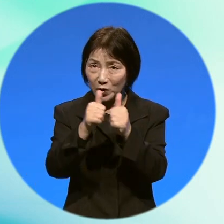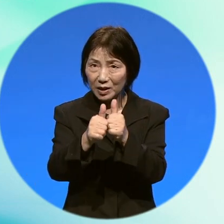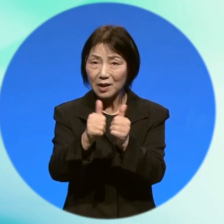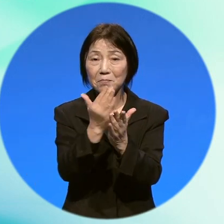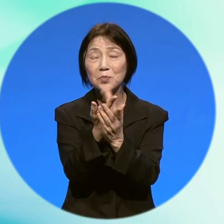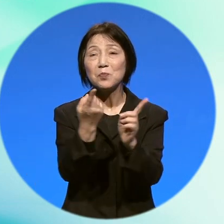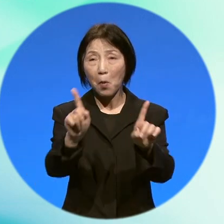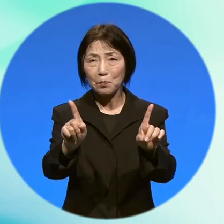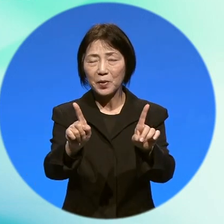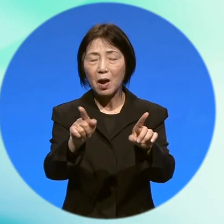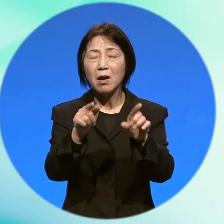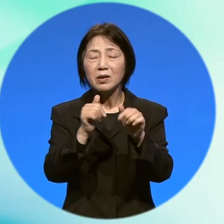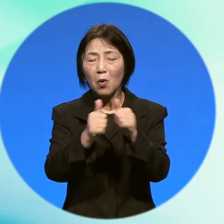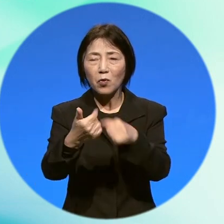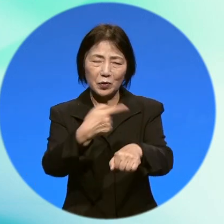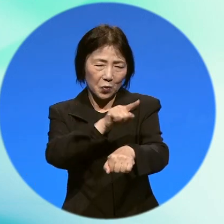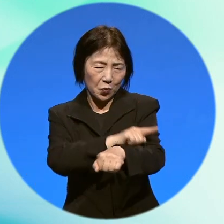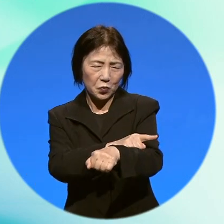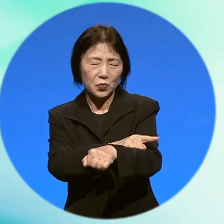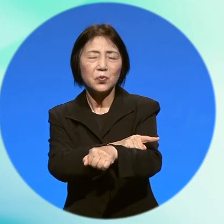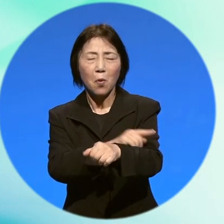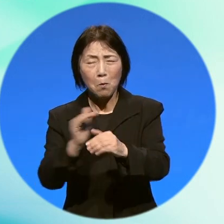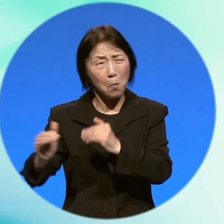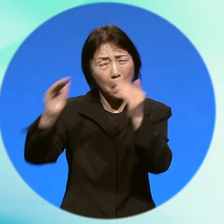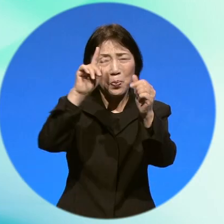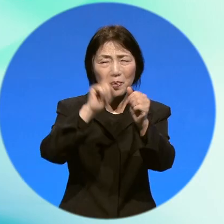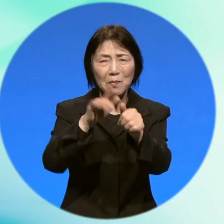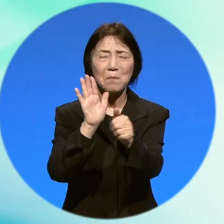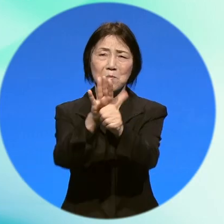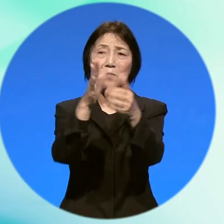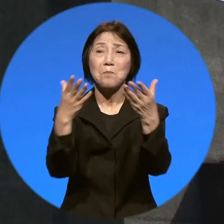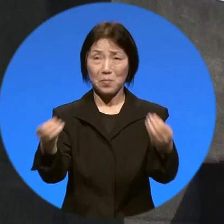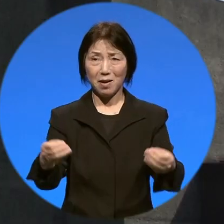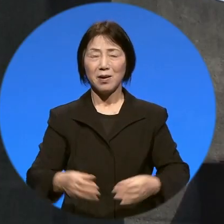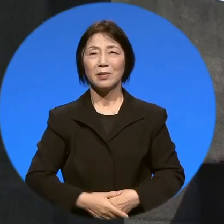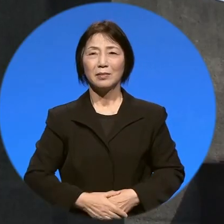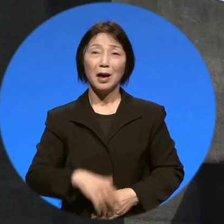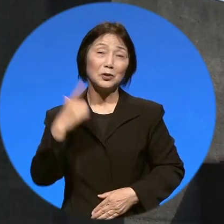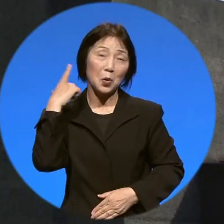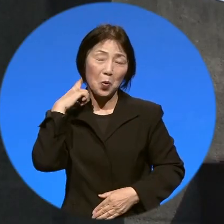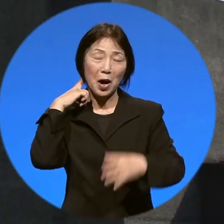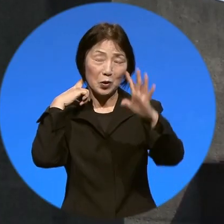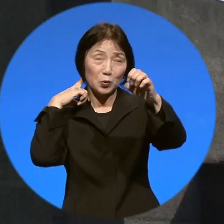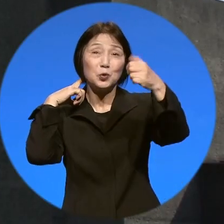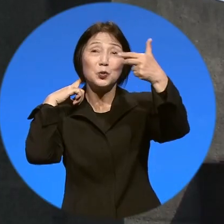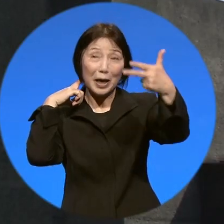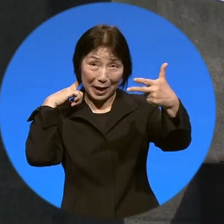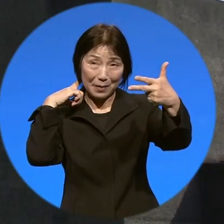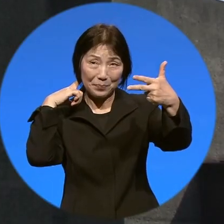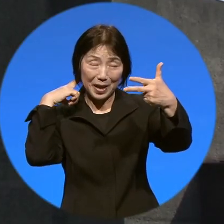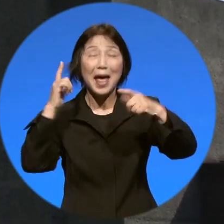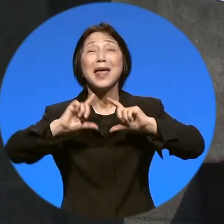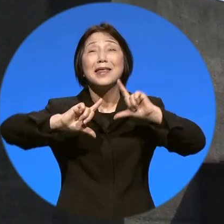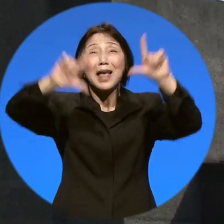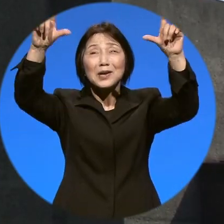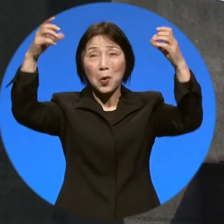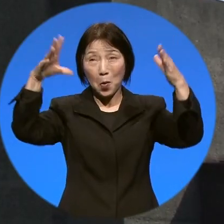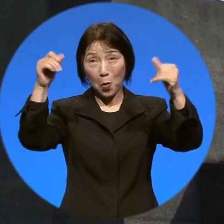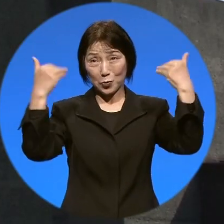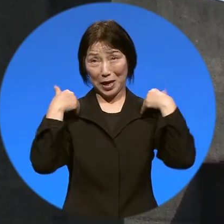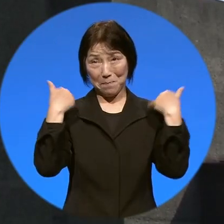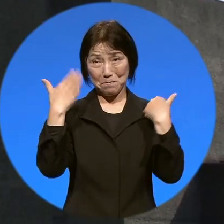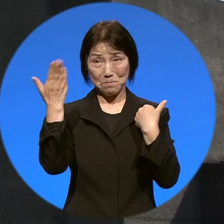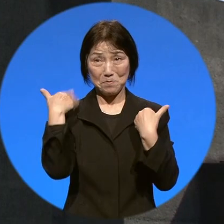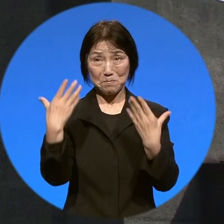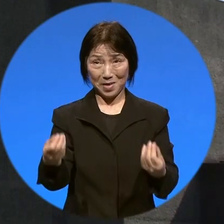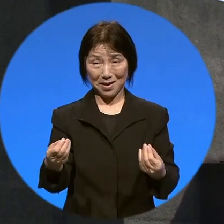野で競技力向上に尽力しました。 昭和47年の海洋国体があったんです